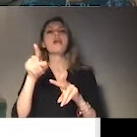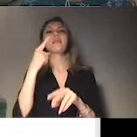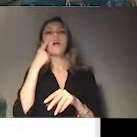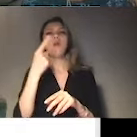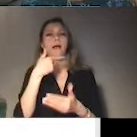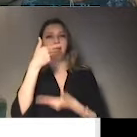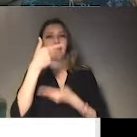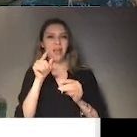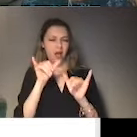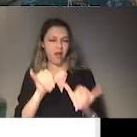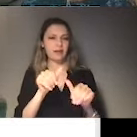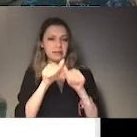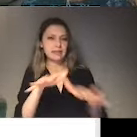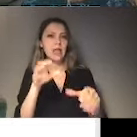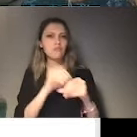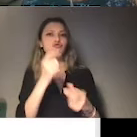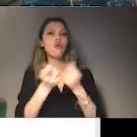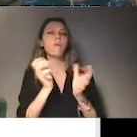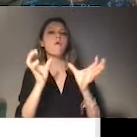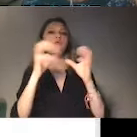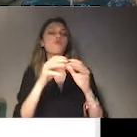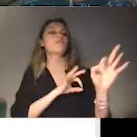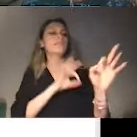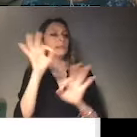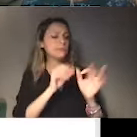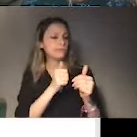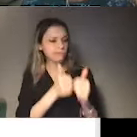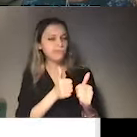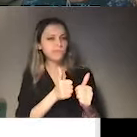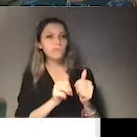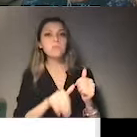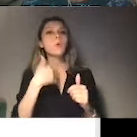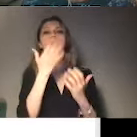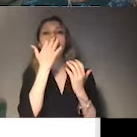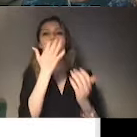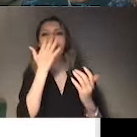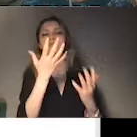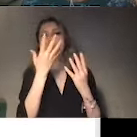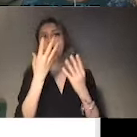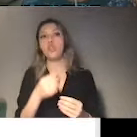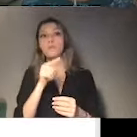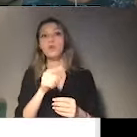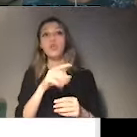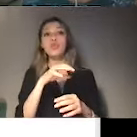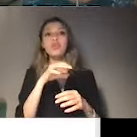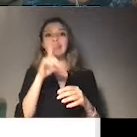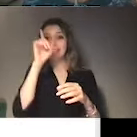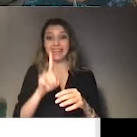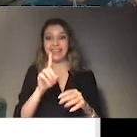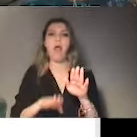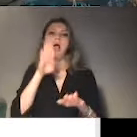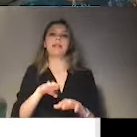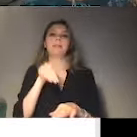çalışma grubu tarafından incelendi ve tavsiye verildi. Bu dönemde, bu ilk aşamaydı